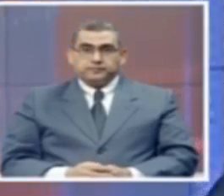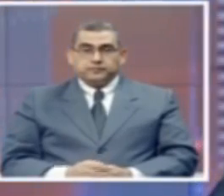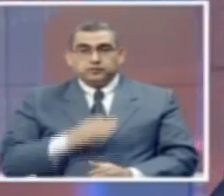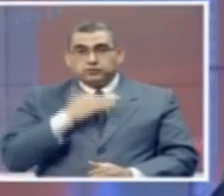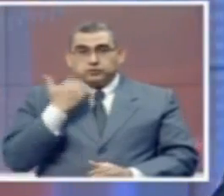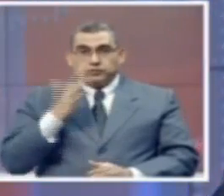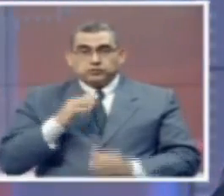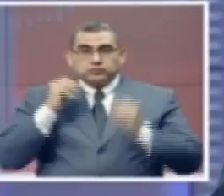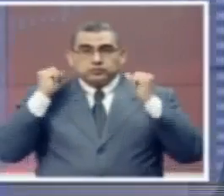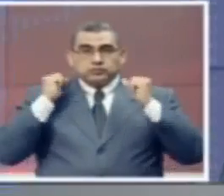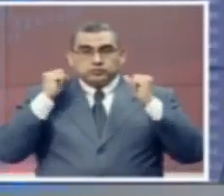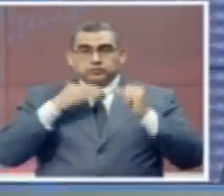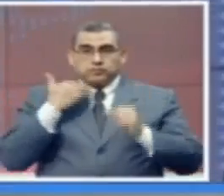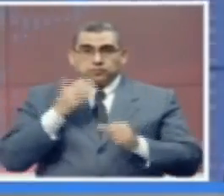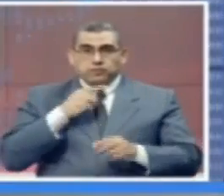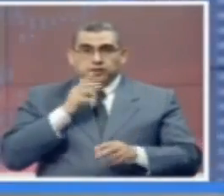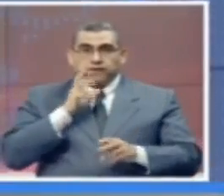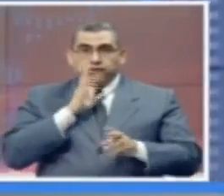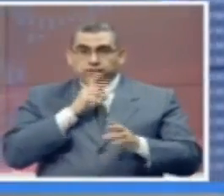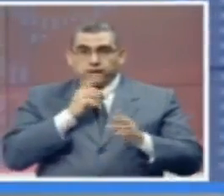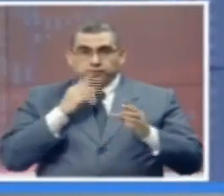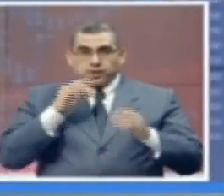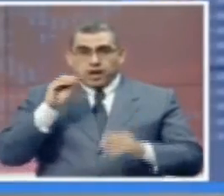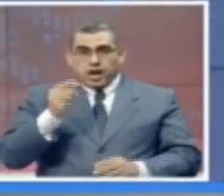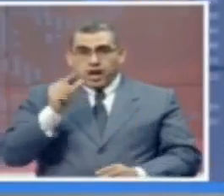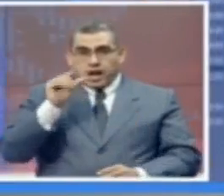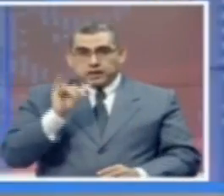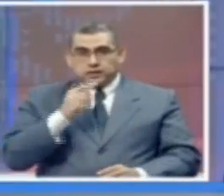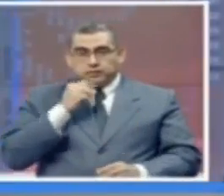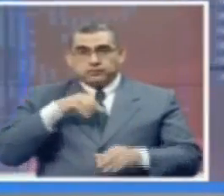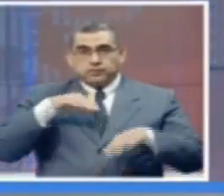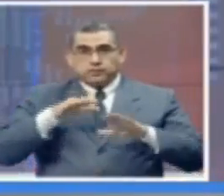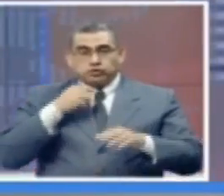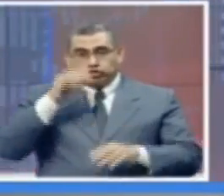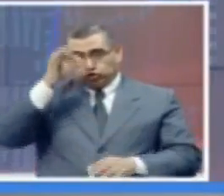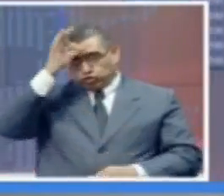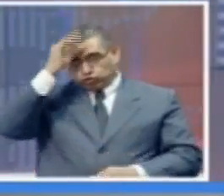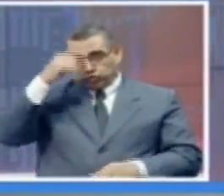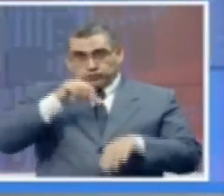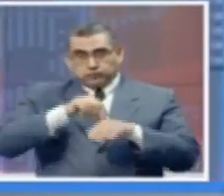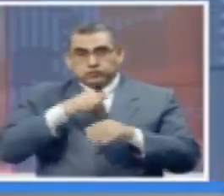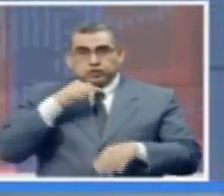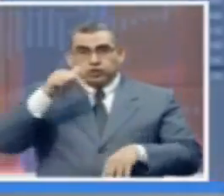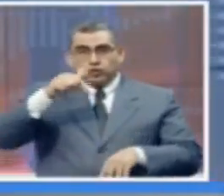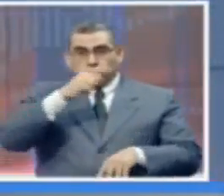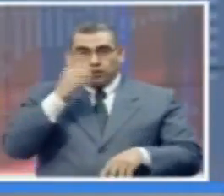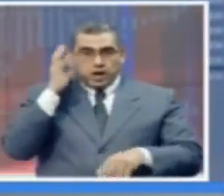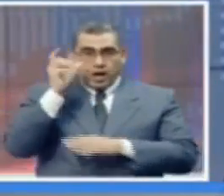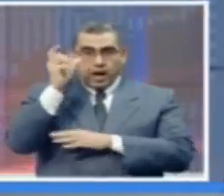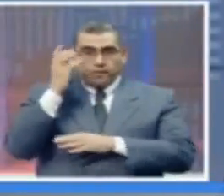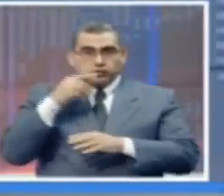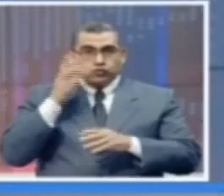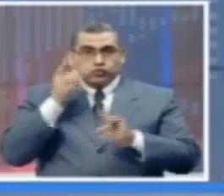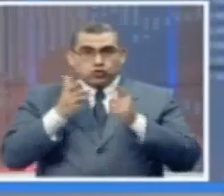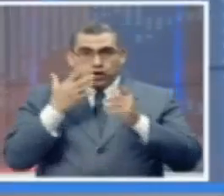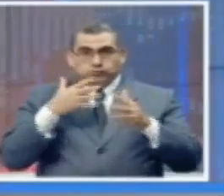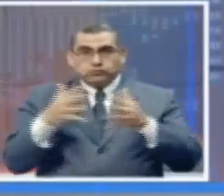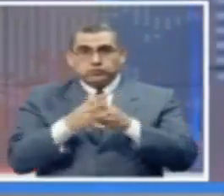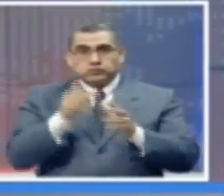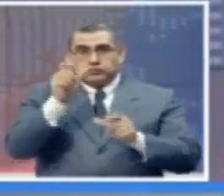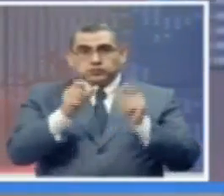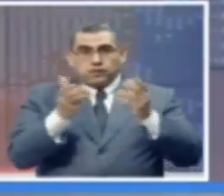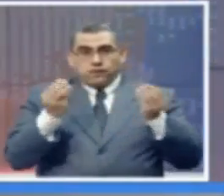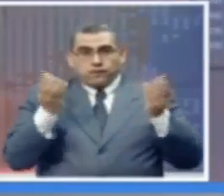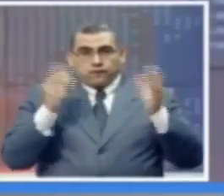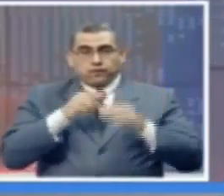شيع اليوم جثمان الفنان الراحل هادي الجيار من مسجد الشرطة بالشيخ زايد عقب صلاة الظهر بمشاركة عدد كبير